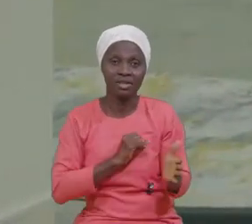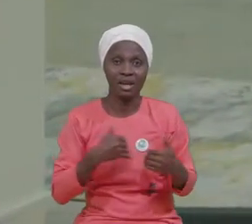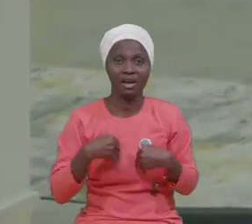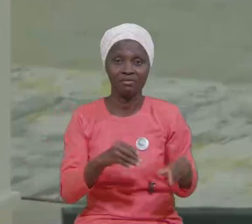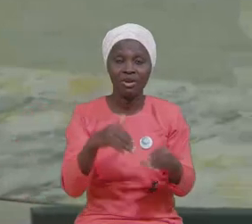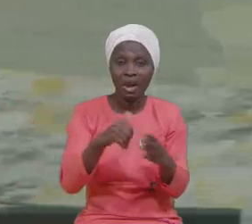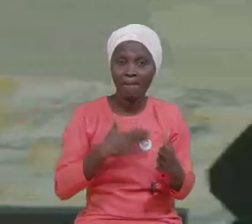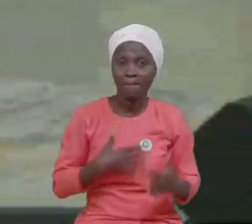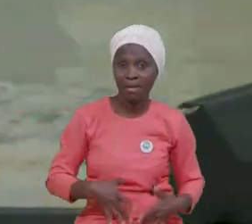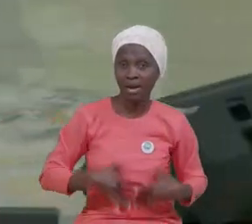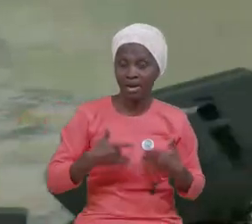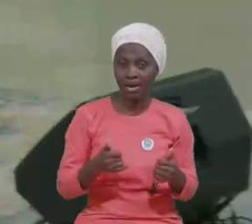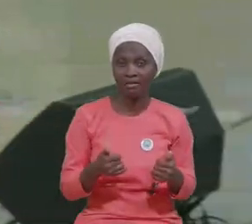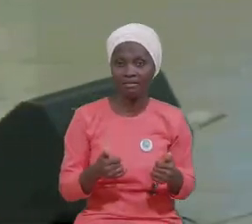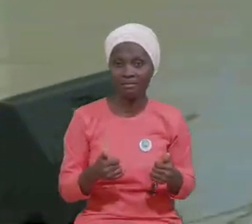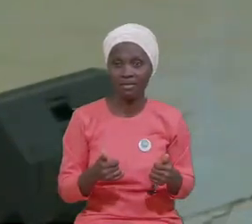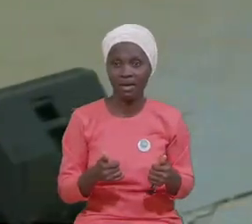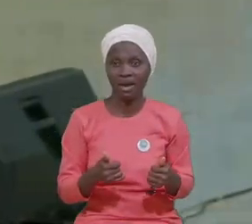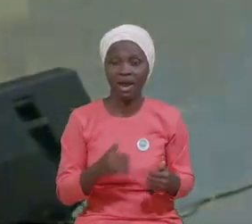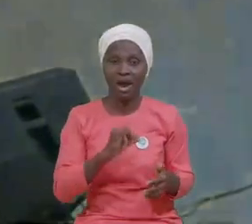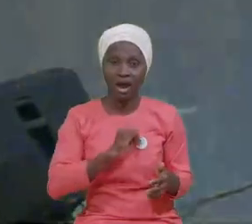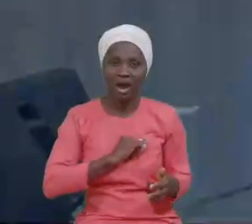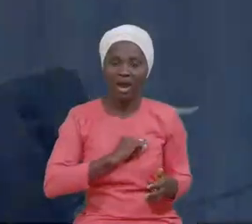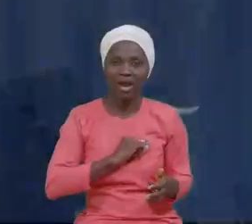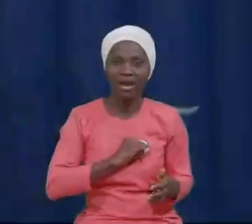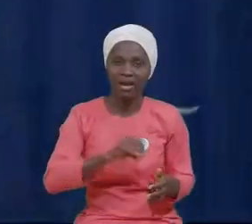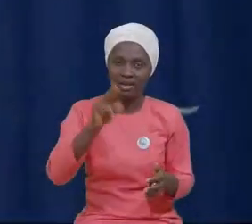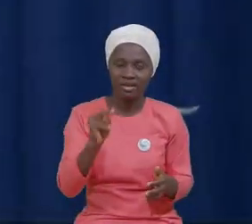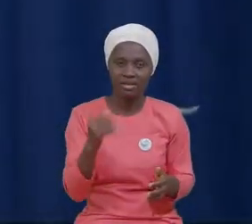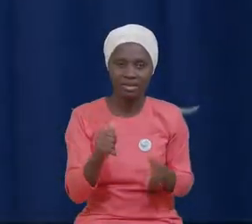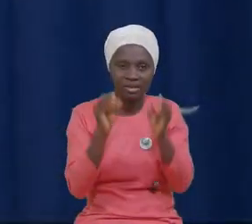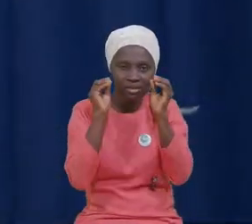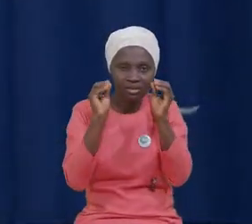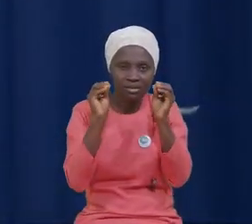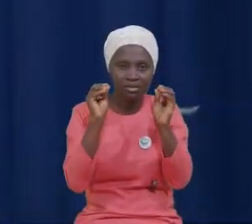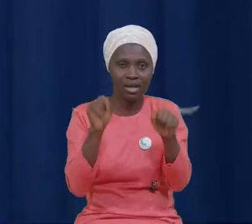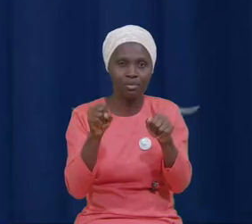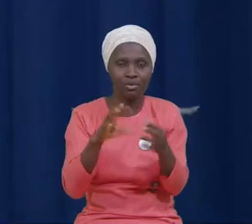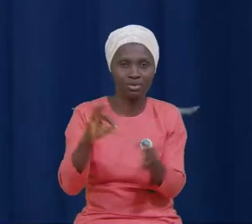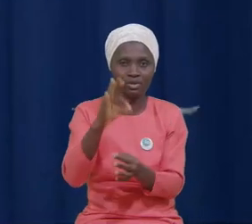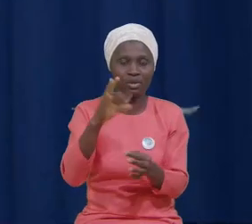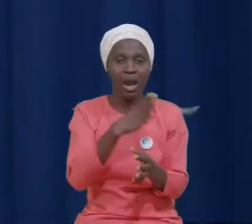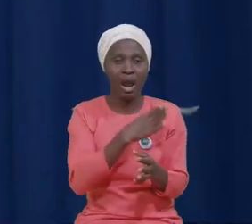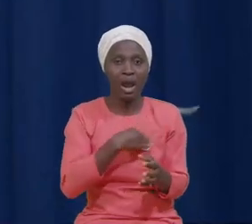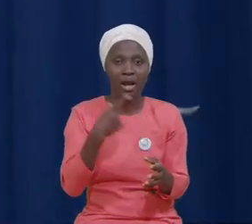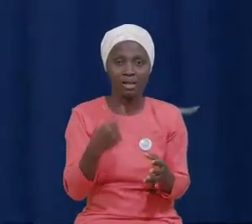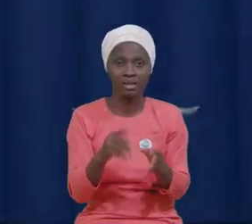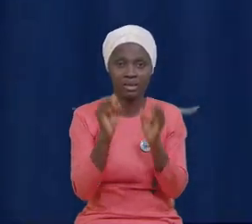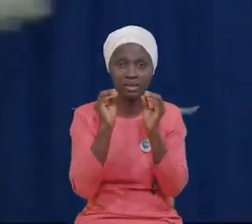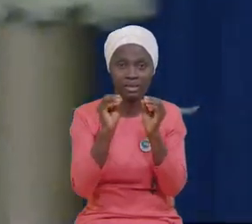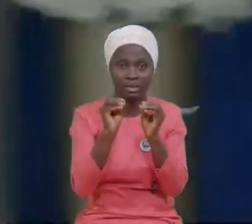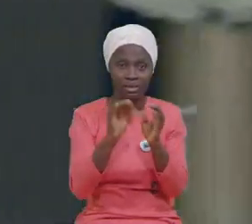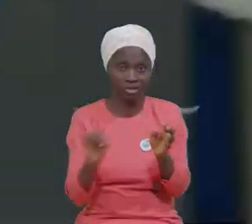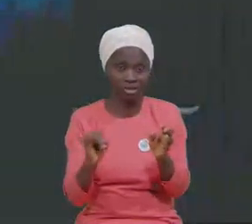que j'ai fait dans ma vie. Et j'ai besoin d'un esprit enseignable, d'apprentissage. Un esprit d'apprentissage.